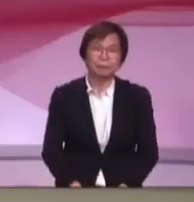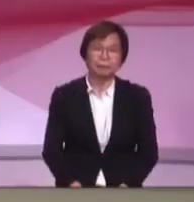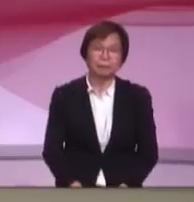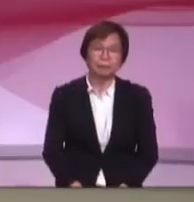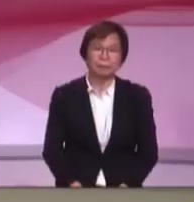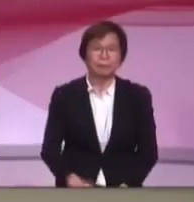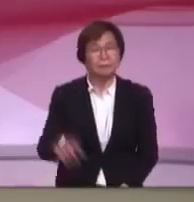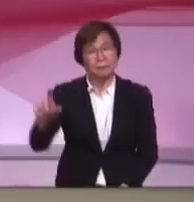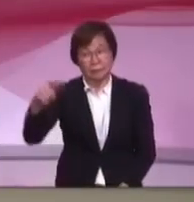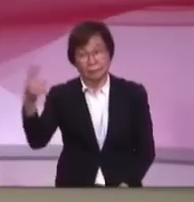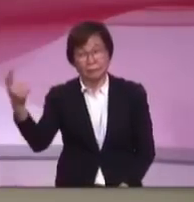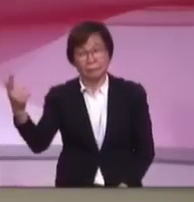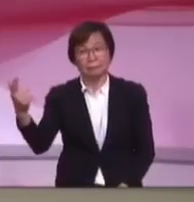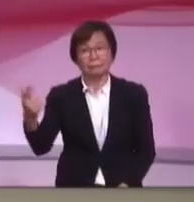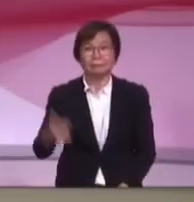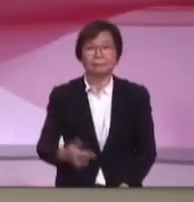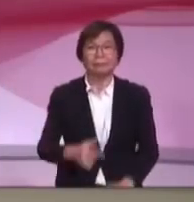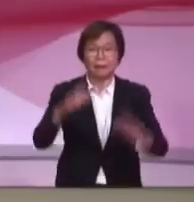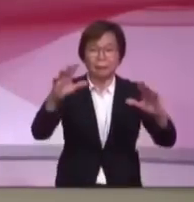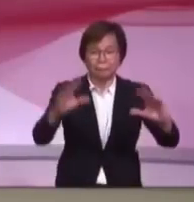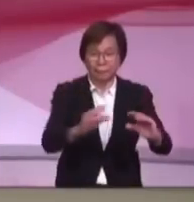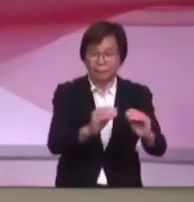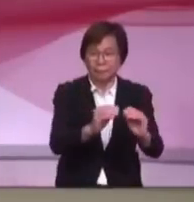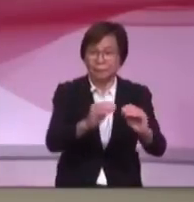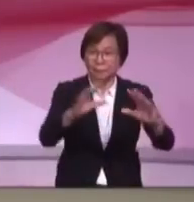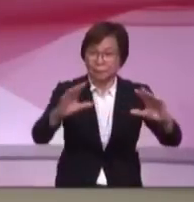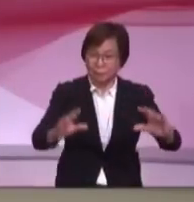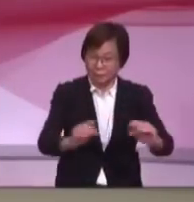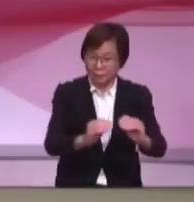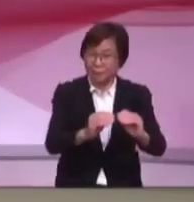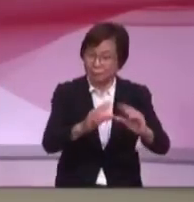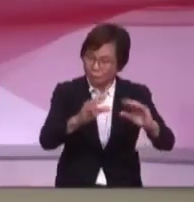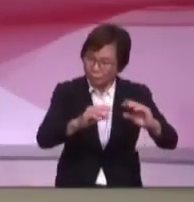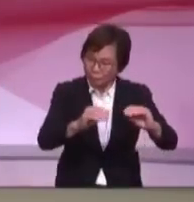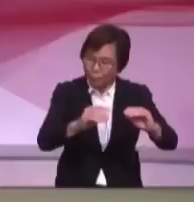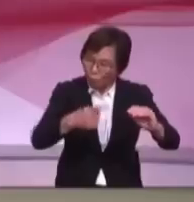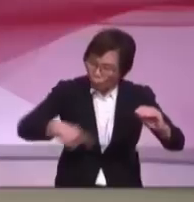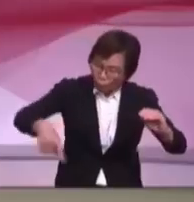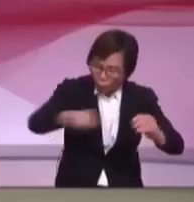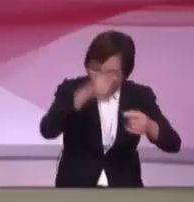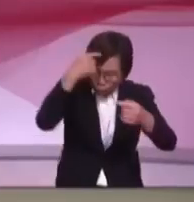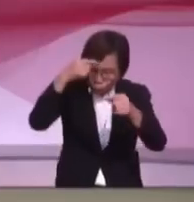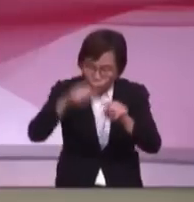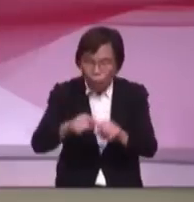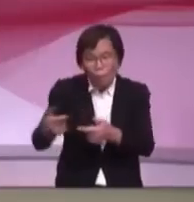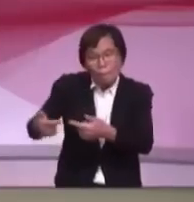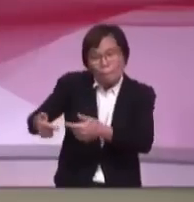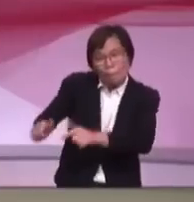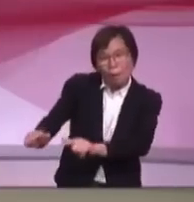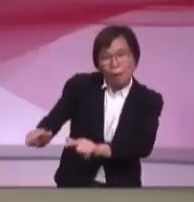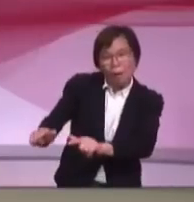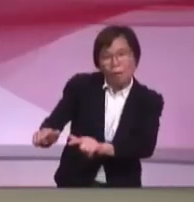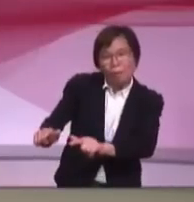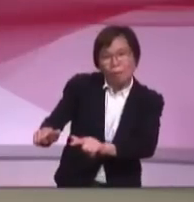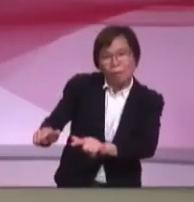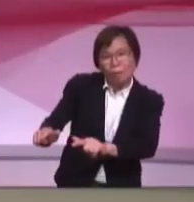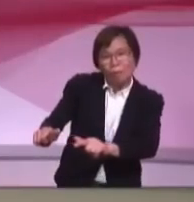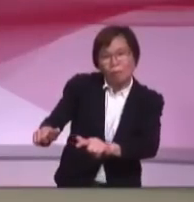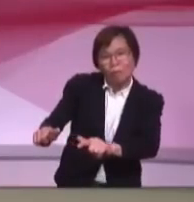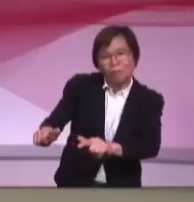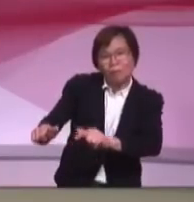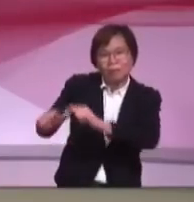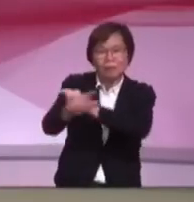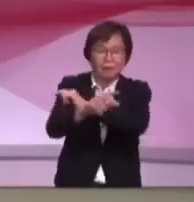Selain daripada itu, sidang khas juga bersetuju untuk membenarkan pergerakan